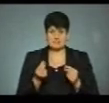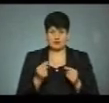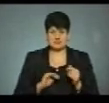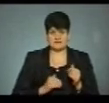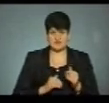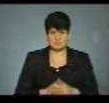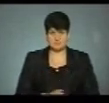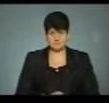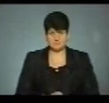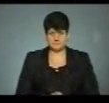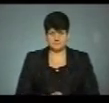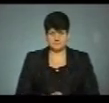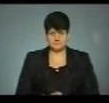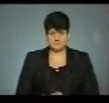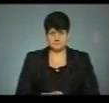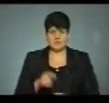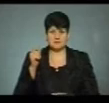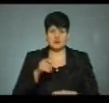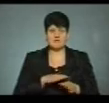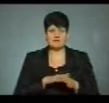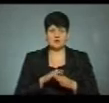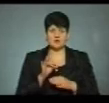фірми. Приїхав виконроб,